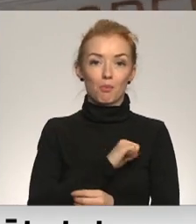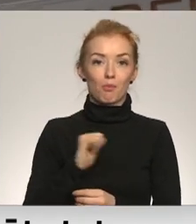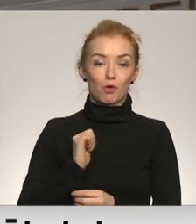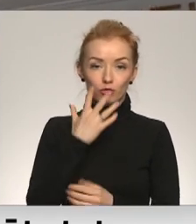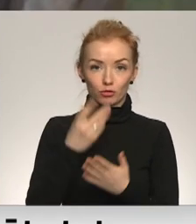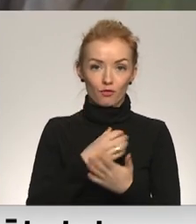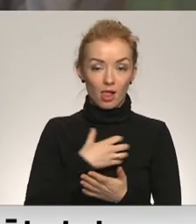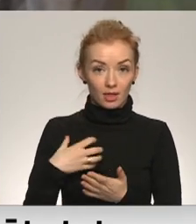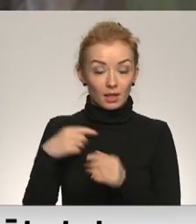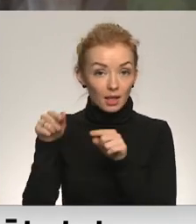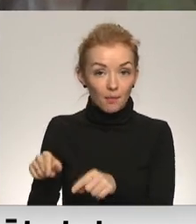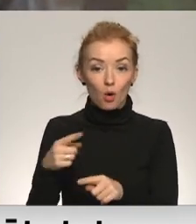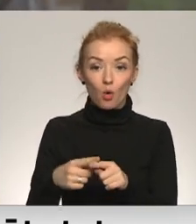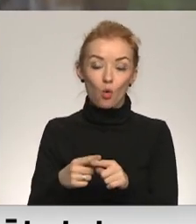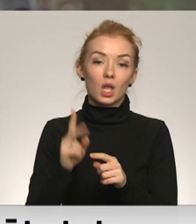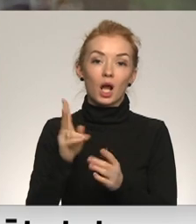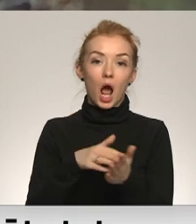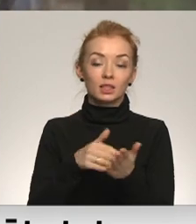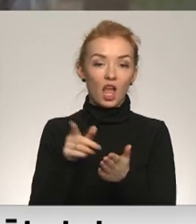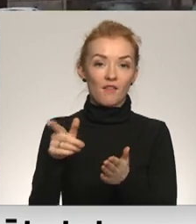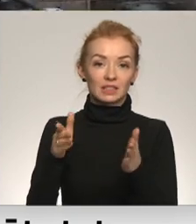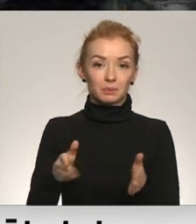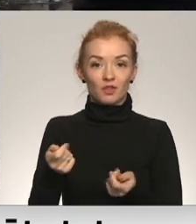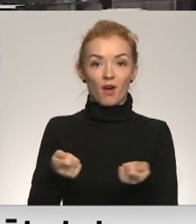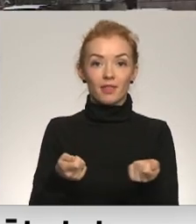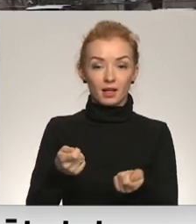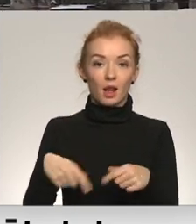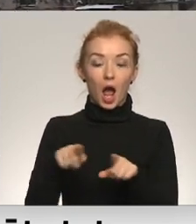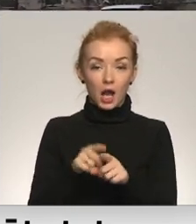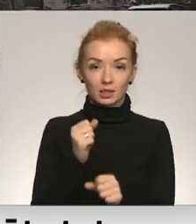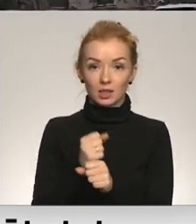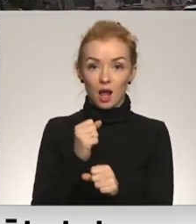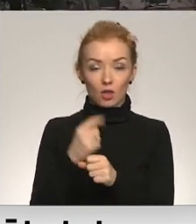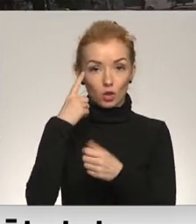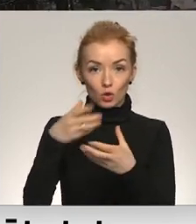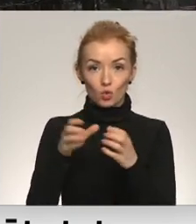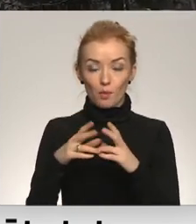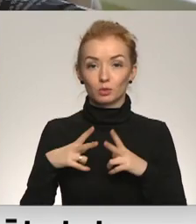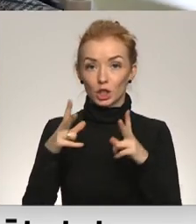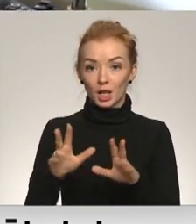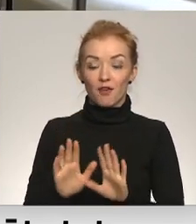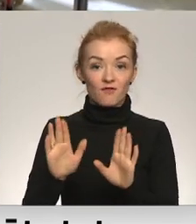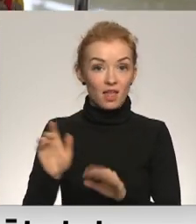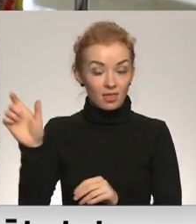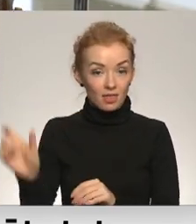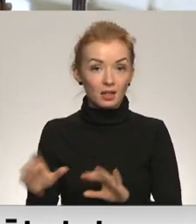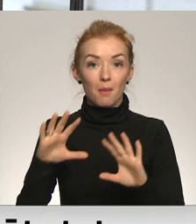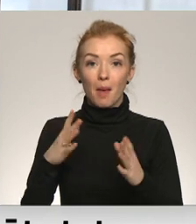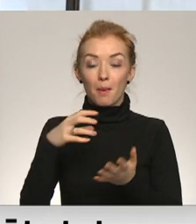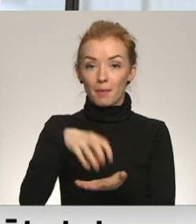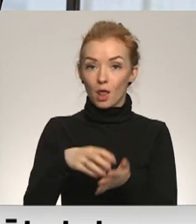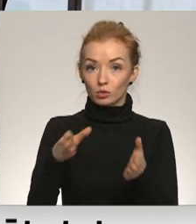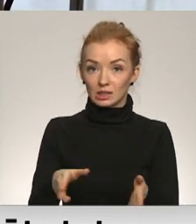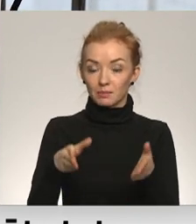pašvaldības. Krāslavas slimnīcas vadītājs vienlaikus ir arī Krāslavas novada domes priekšsēdētāja vietnieks. Tikmēr Preiļu slimnīcā,